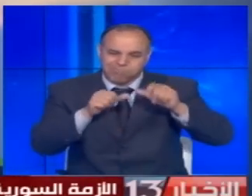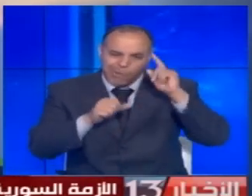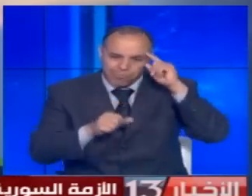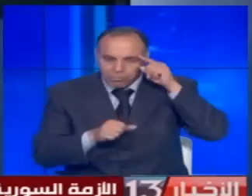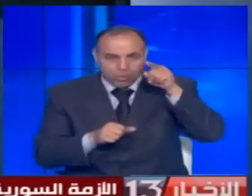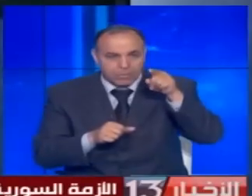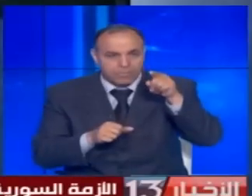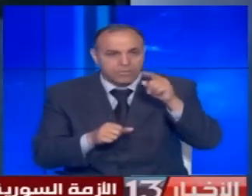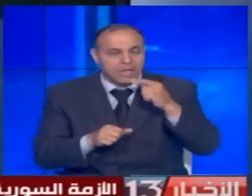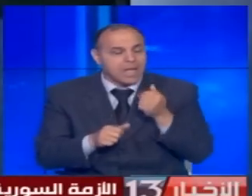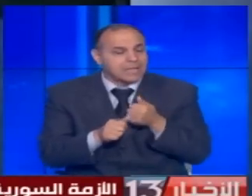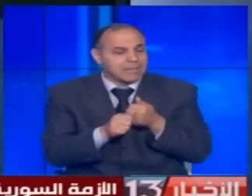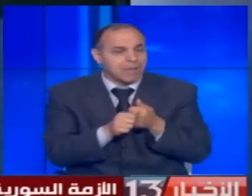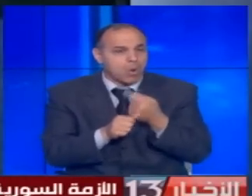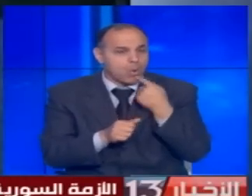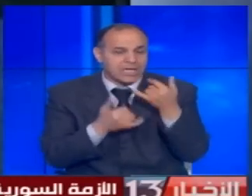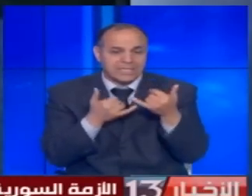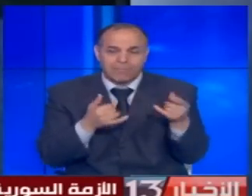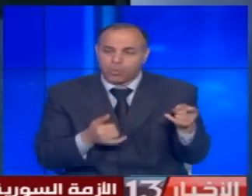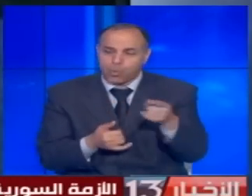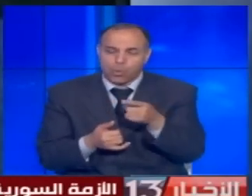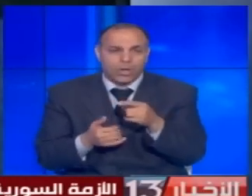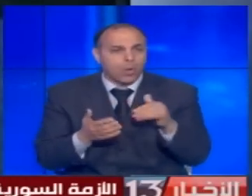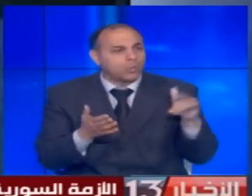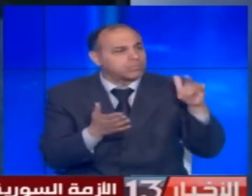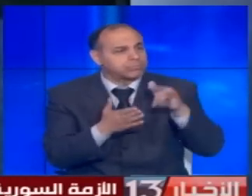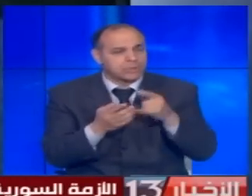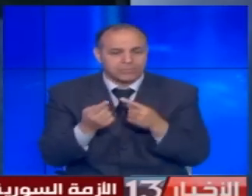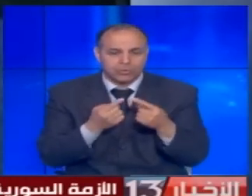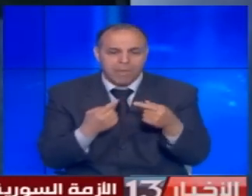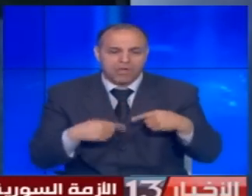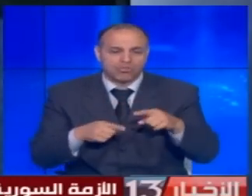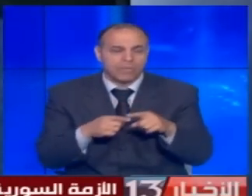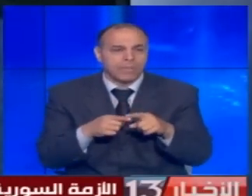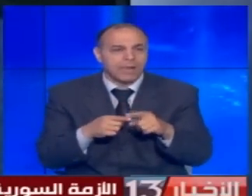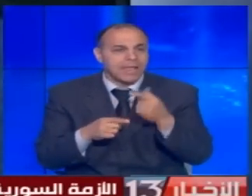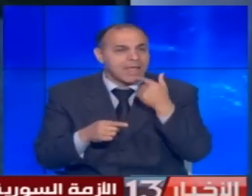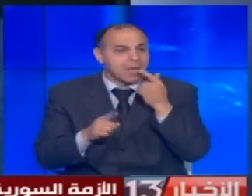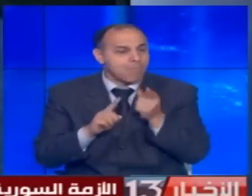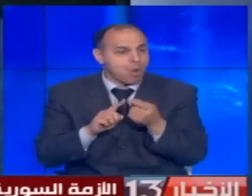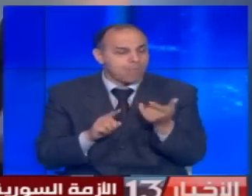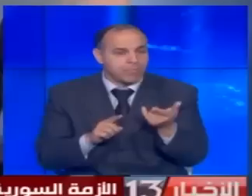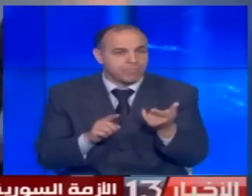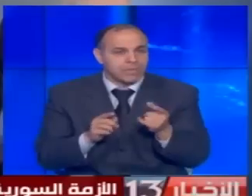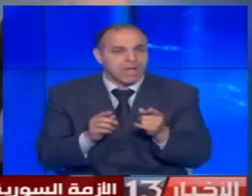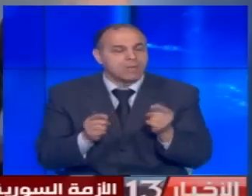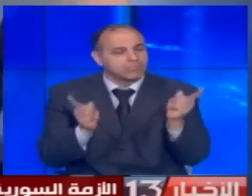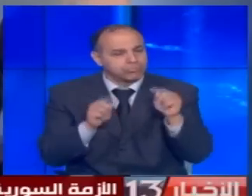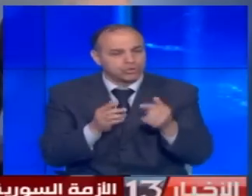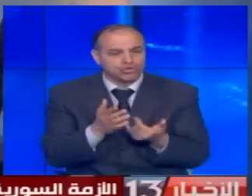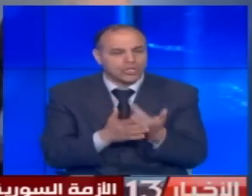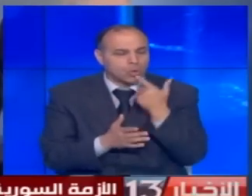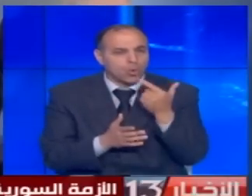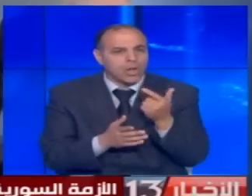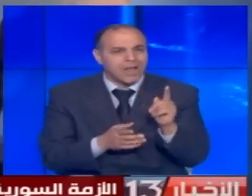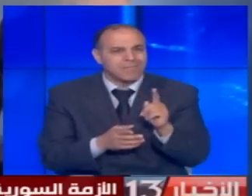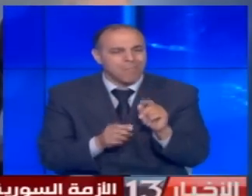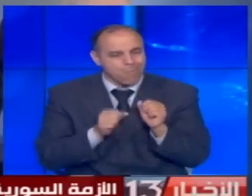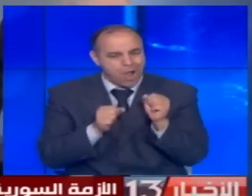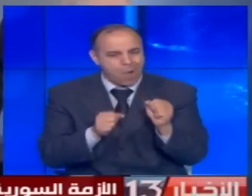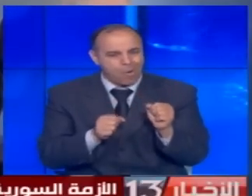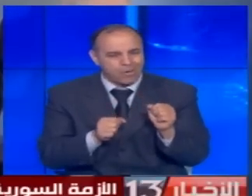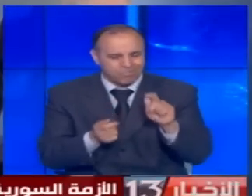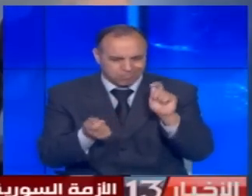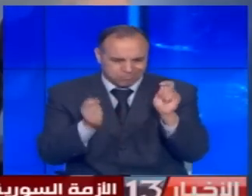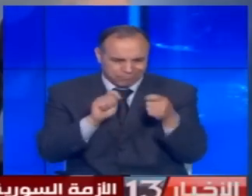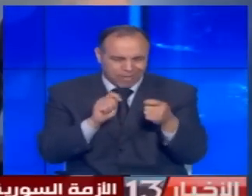وتابع قائلا الصحفيين عند وصول حضور الاجتماع من المهم جدا التشديد على انها ليست محاوله لتغيير